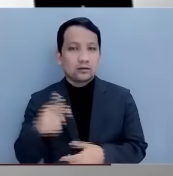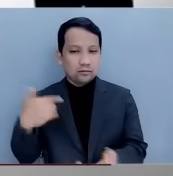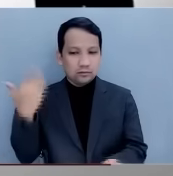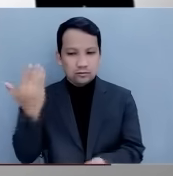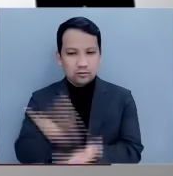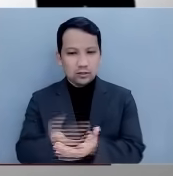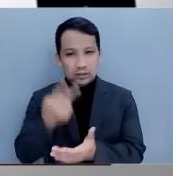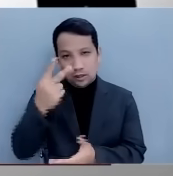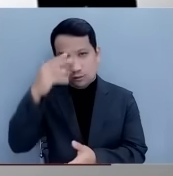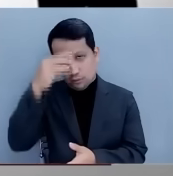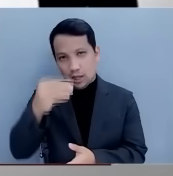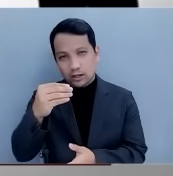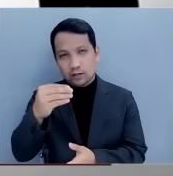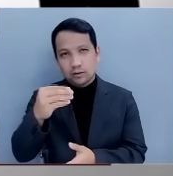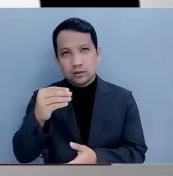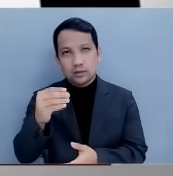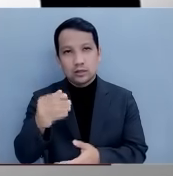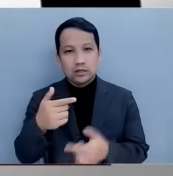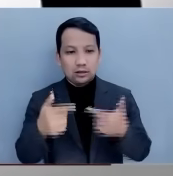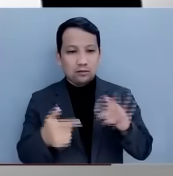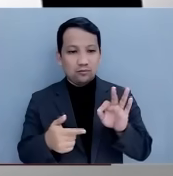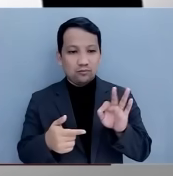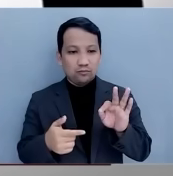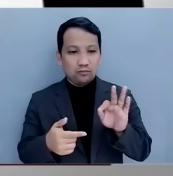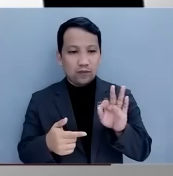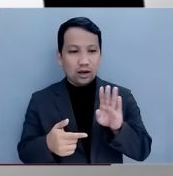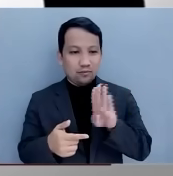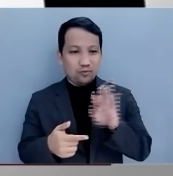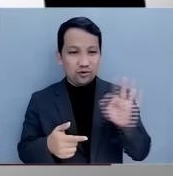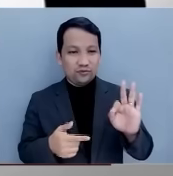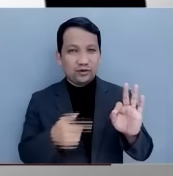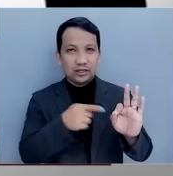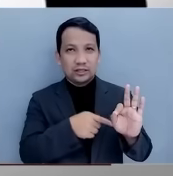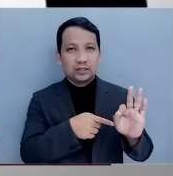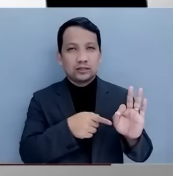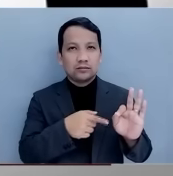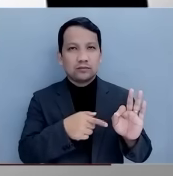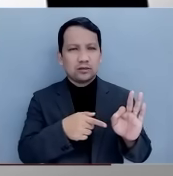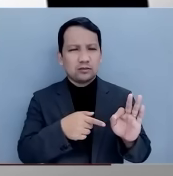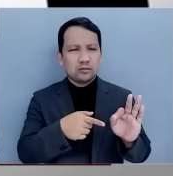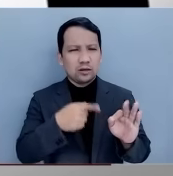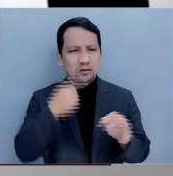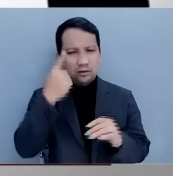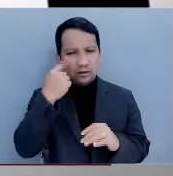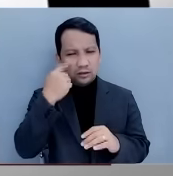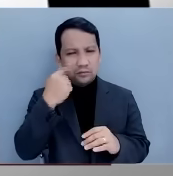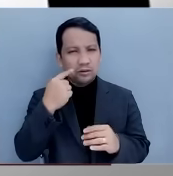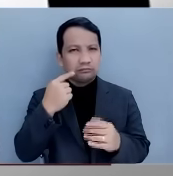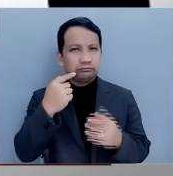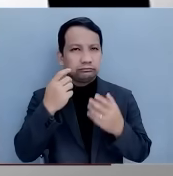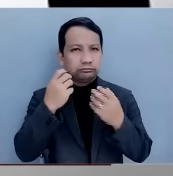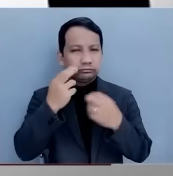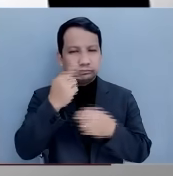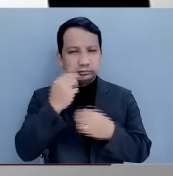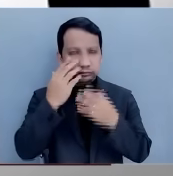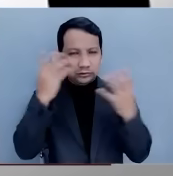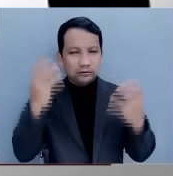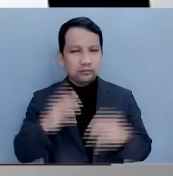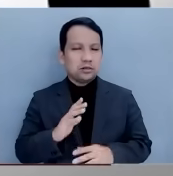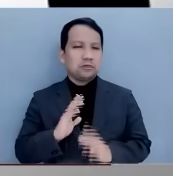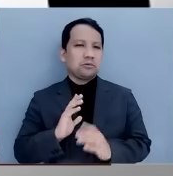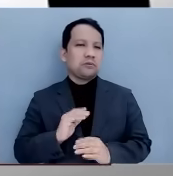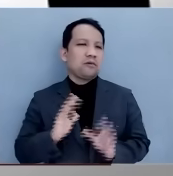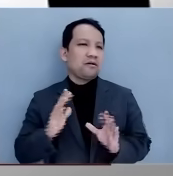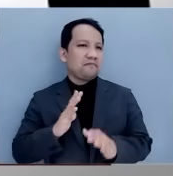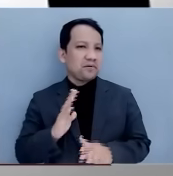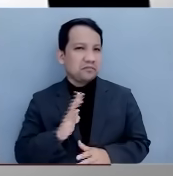ang 2 lalaki na karelasyon ng kanyang mga pinsan. Namumula at mapungay ang mga mata ng mga ito. Pero kampante pa raw ang